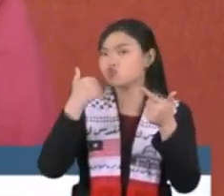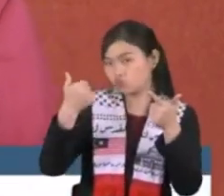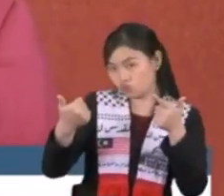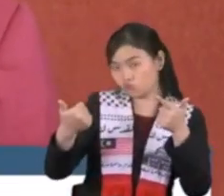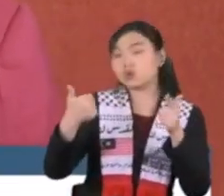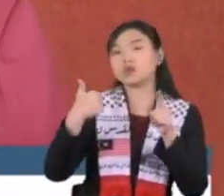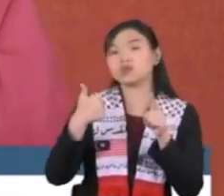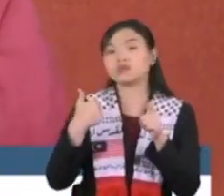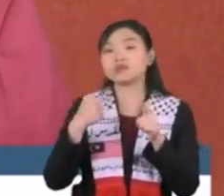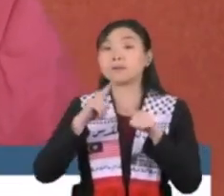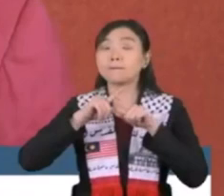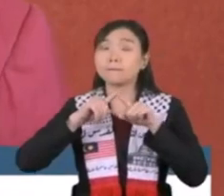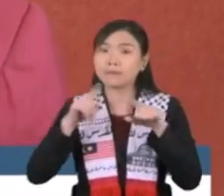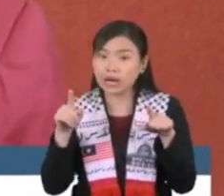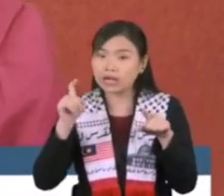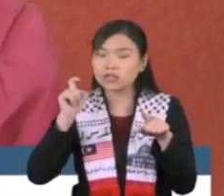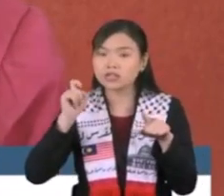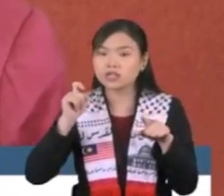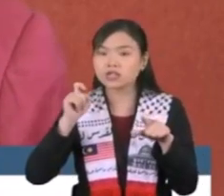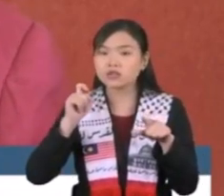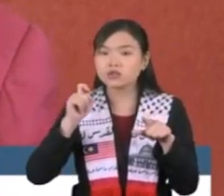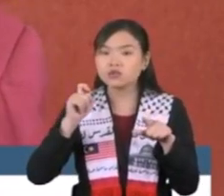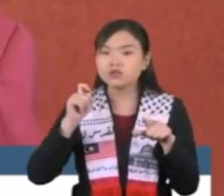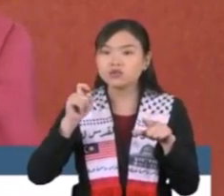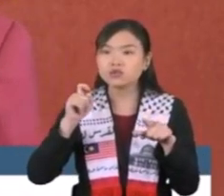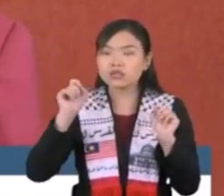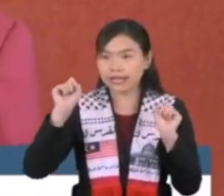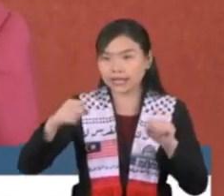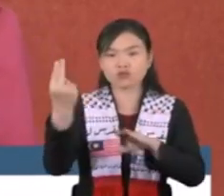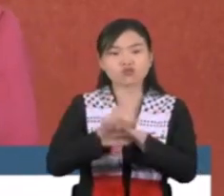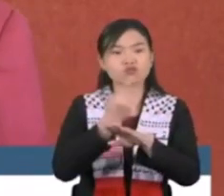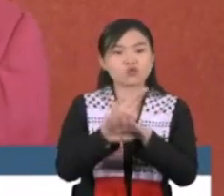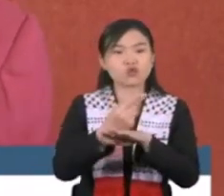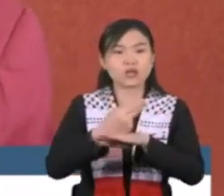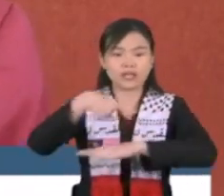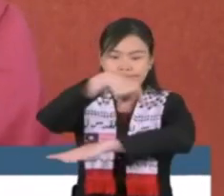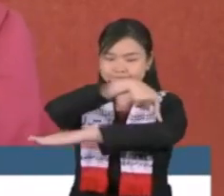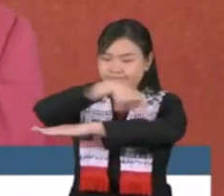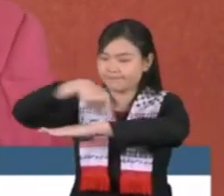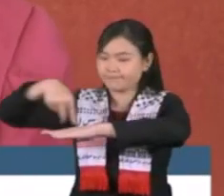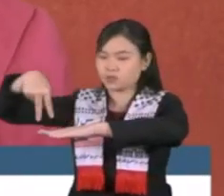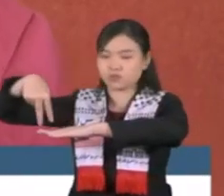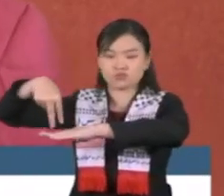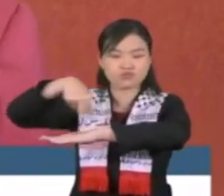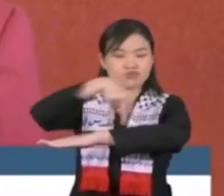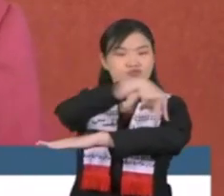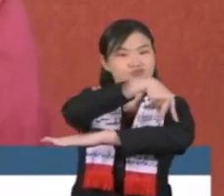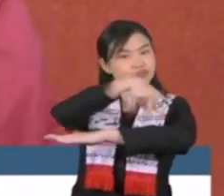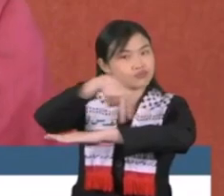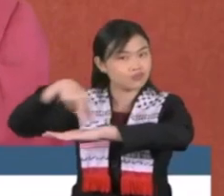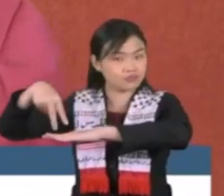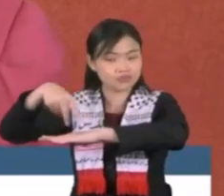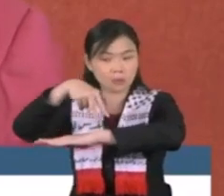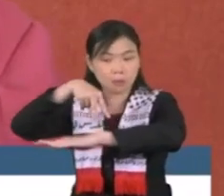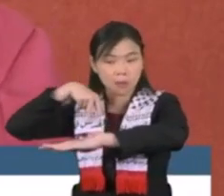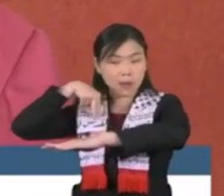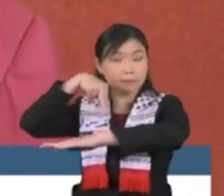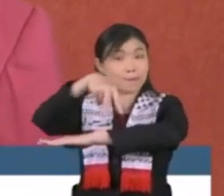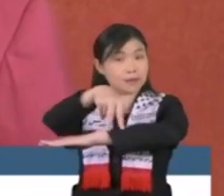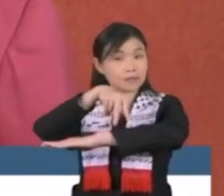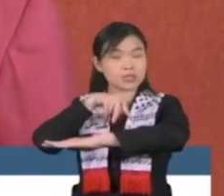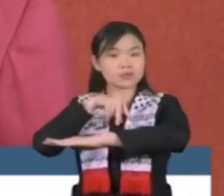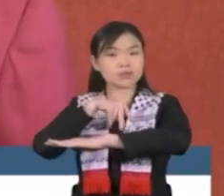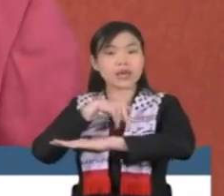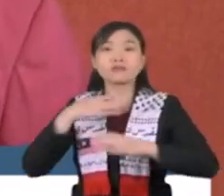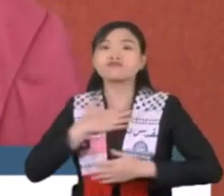vokalnya sahaja yang sedap, tetapi mereka boleh menggunakan pentas kiri, kanan, depan, belakang, bermakna mereka